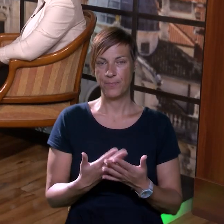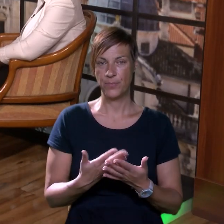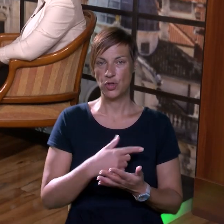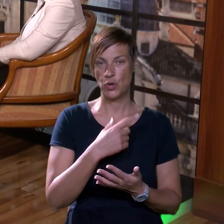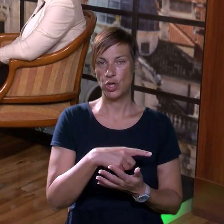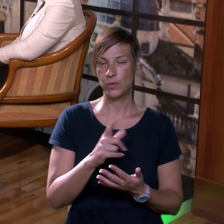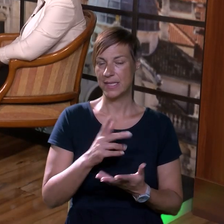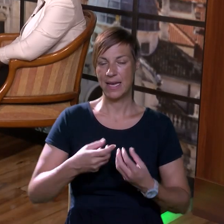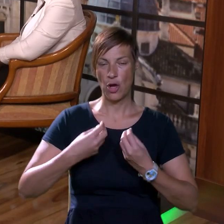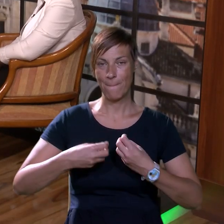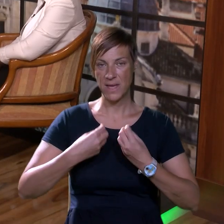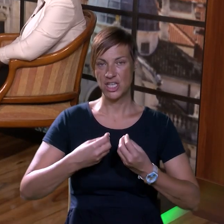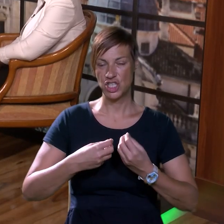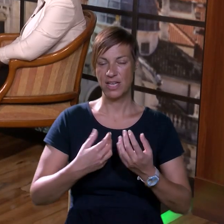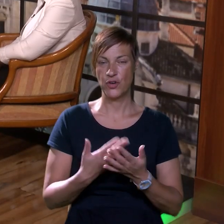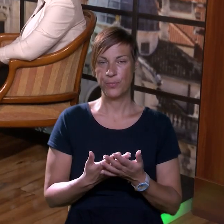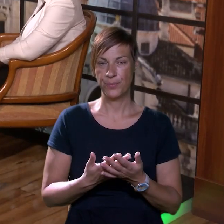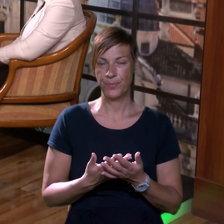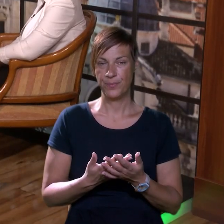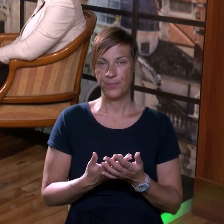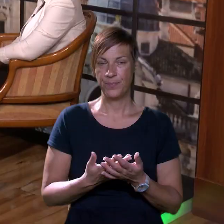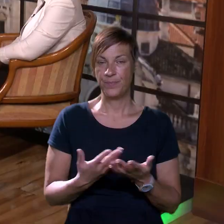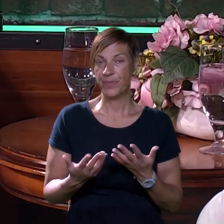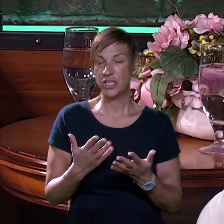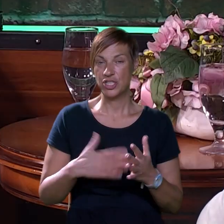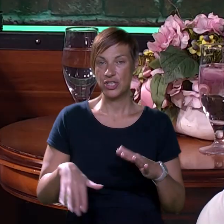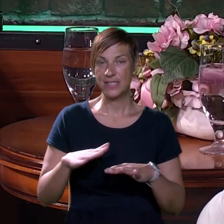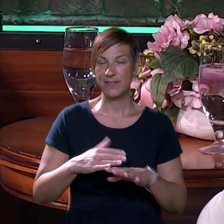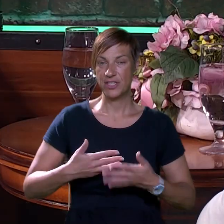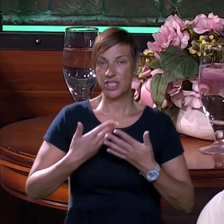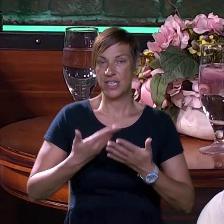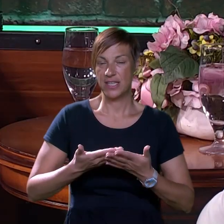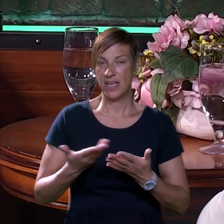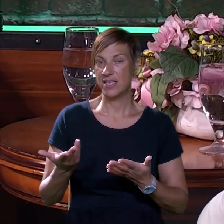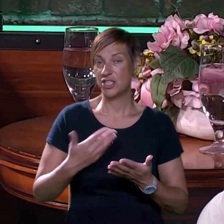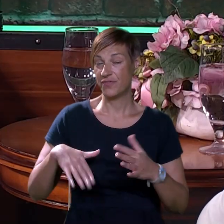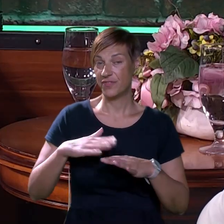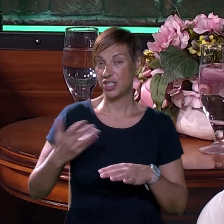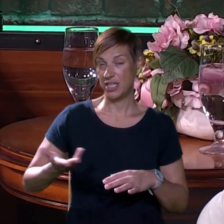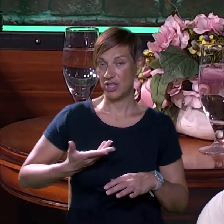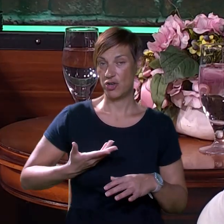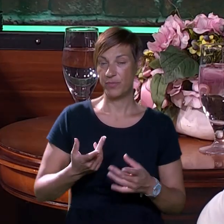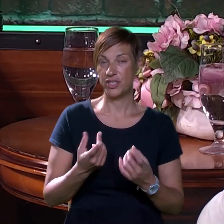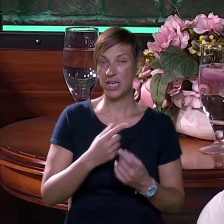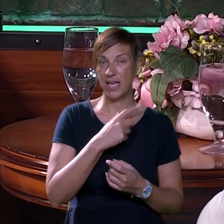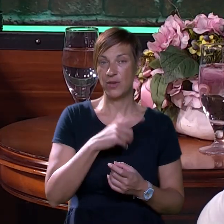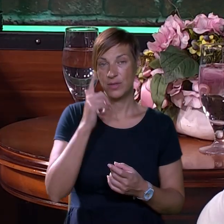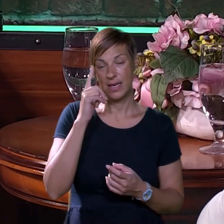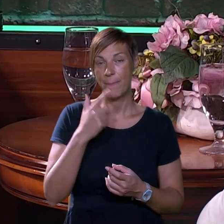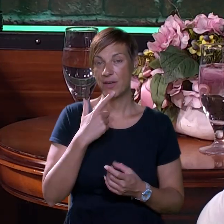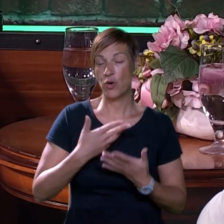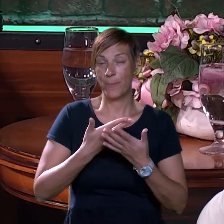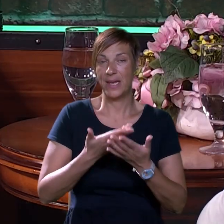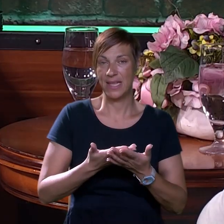To ljudski je neobjašnjivo. I što se više daješ, u stvari više dobivaš. A ljudi nekad nemaju